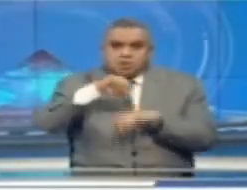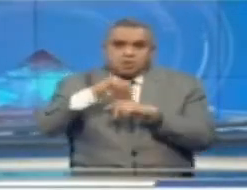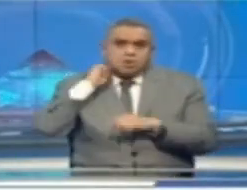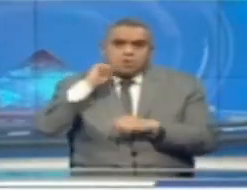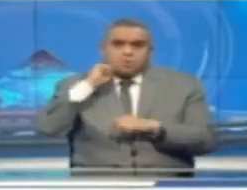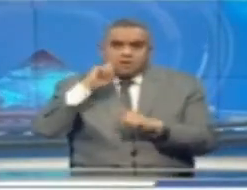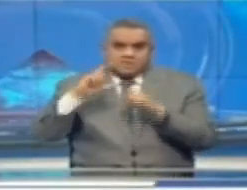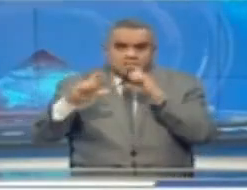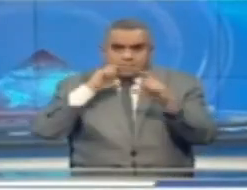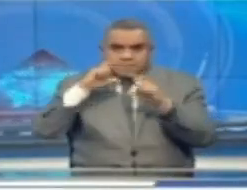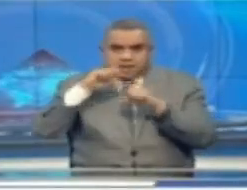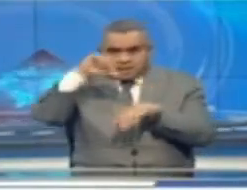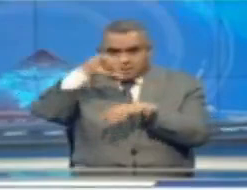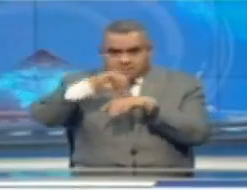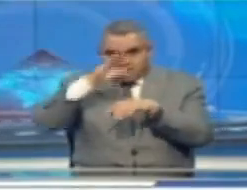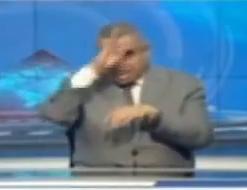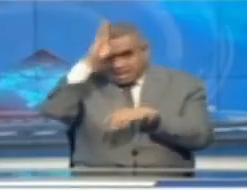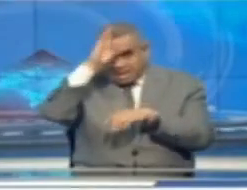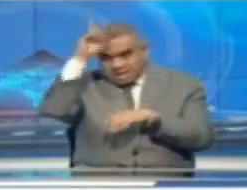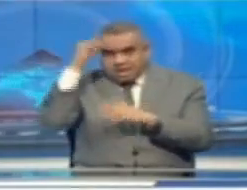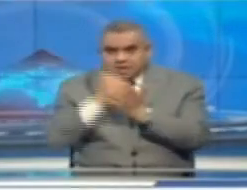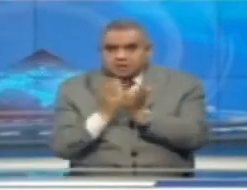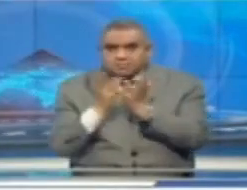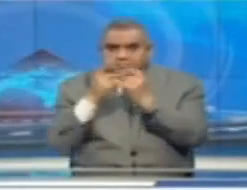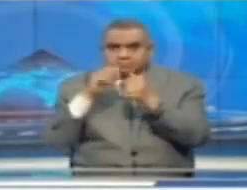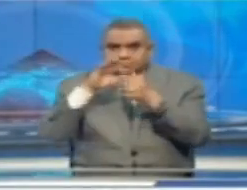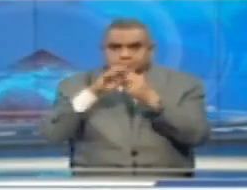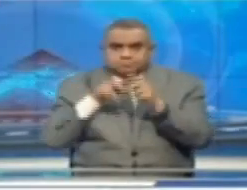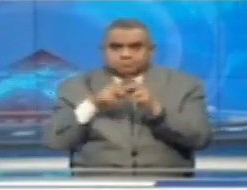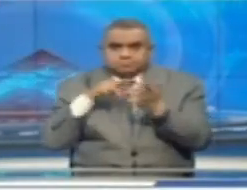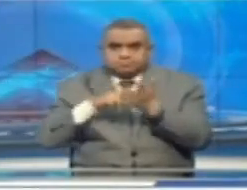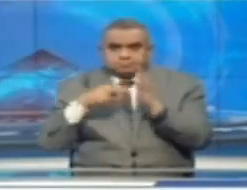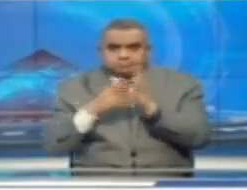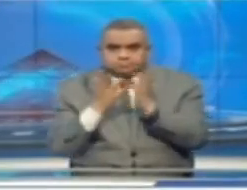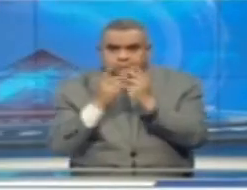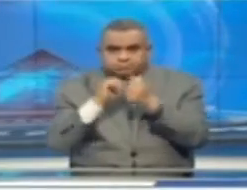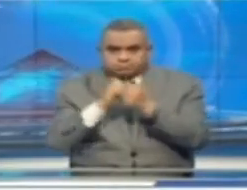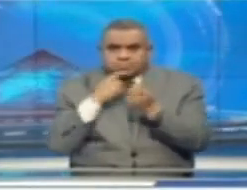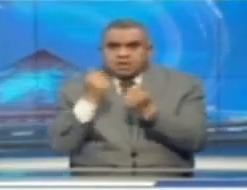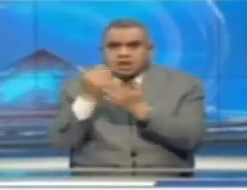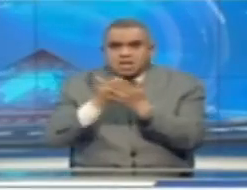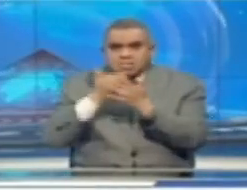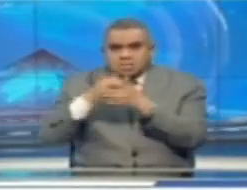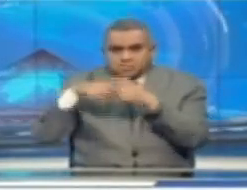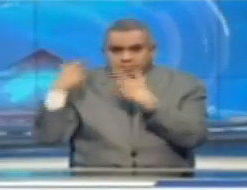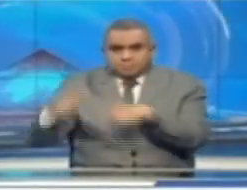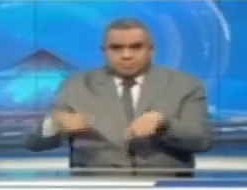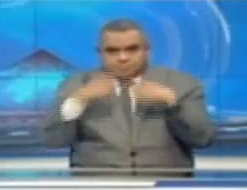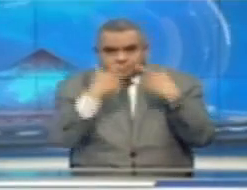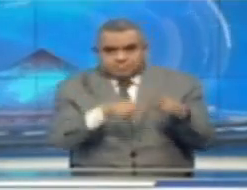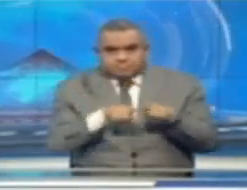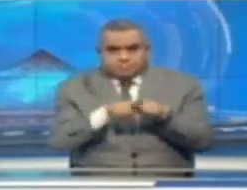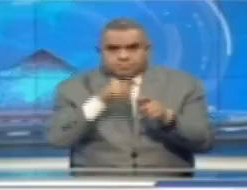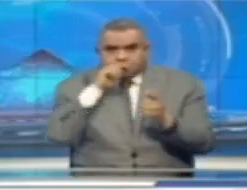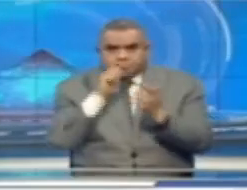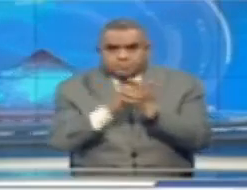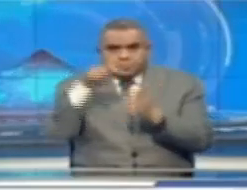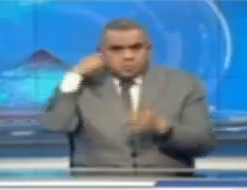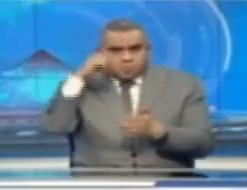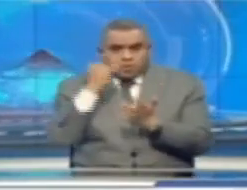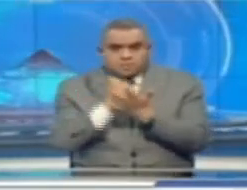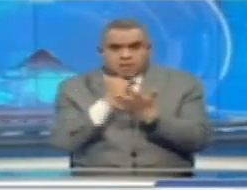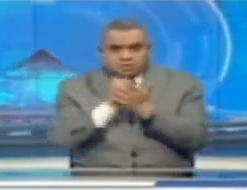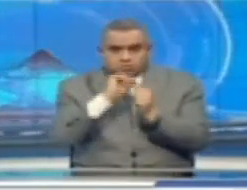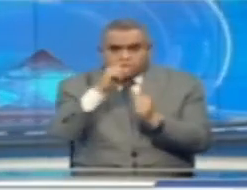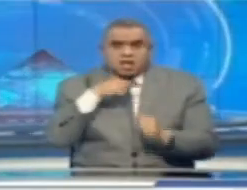المركزي العراقي آلية تفعيل التعاون في مجال تعزيز العلاقات الاستثمارية الثنائية بين البلدين، حيث أكد عبد الوهاب